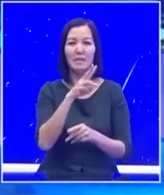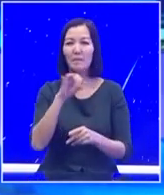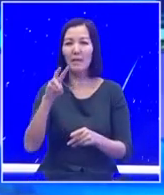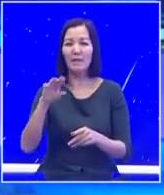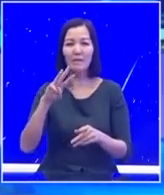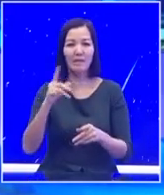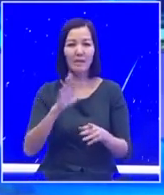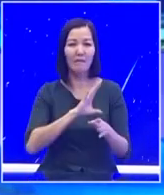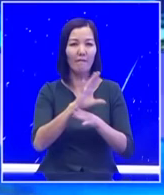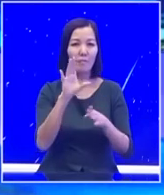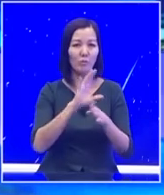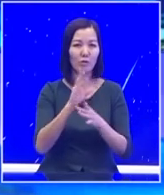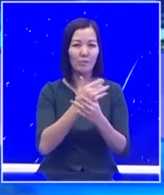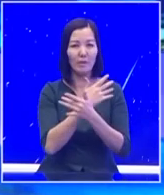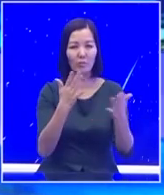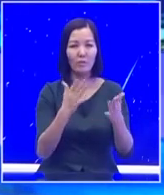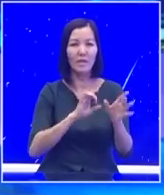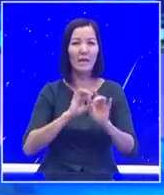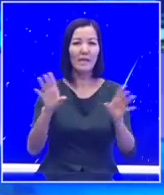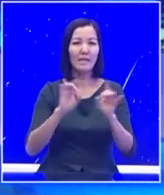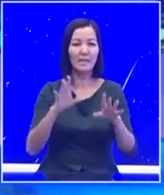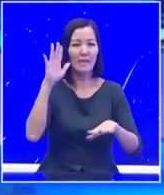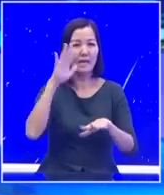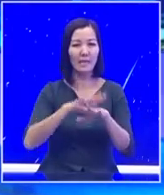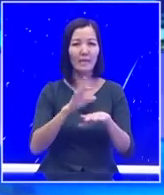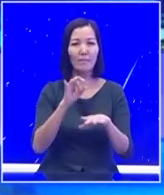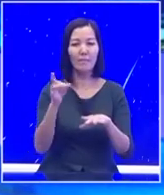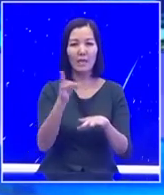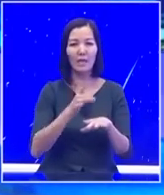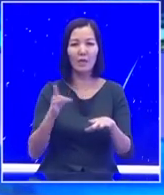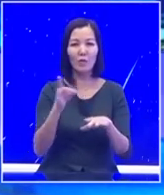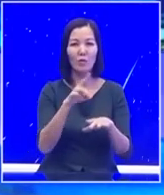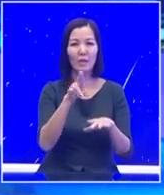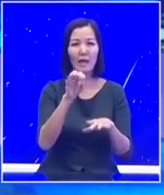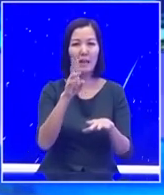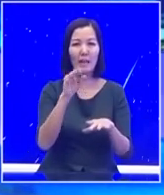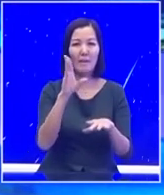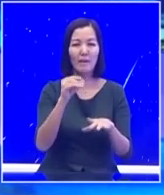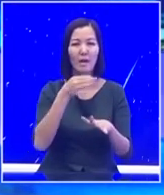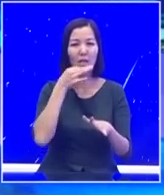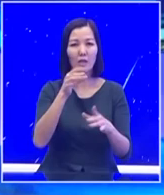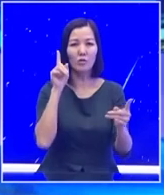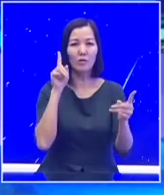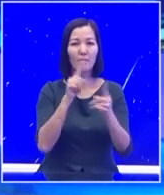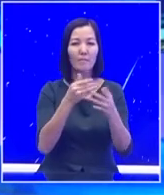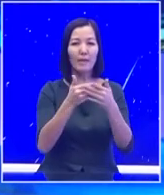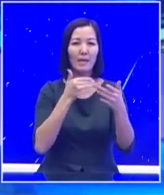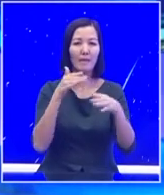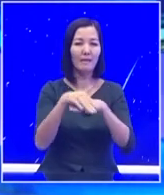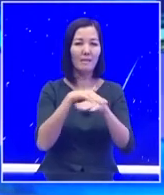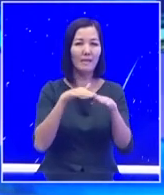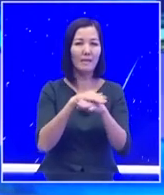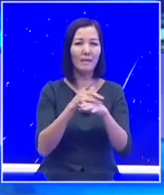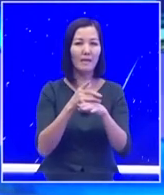тенге выпущенной продукции. Об этом рассказал аким региона Жандарбек Далабаев на отчетной встрече перед населением,